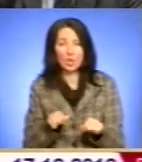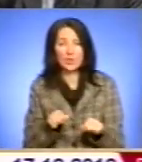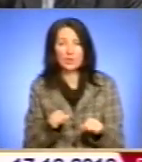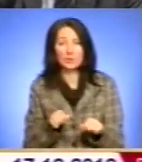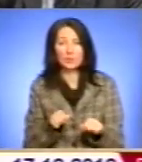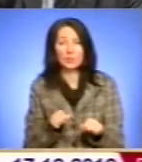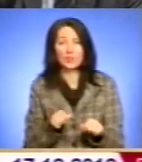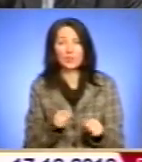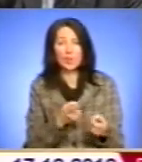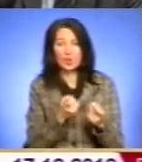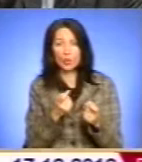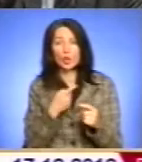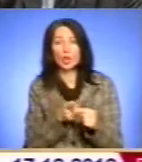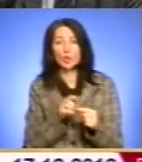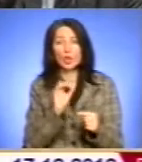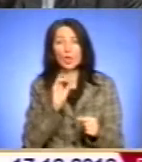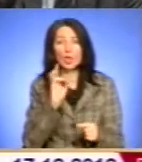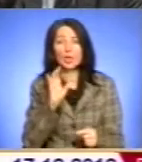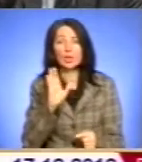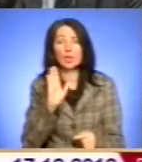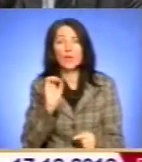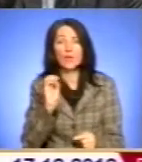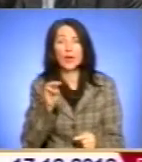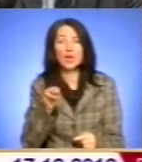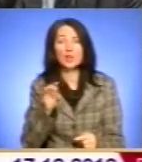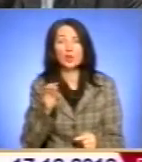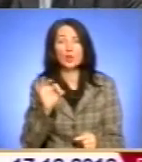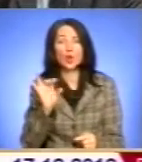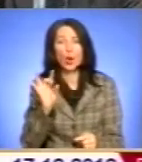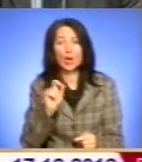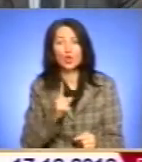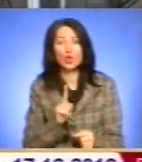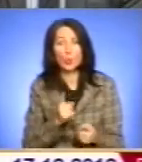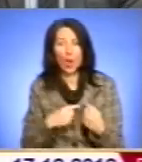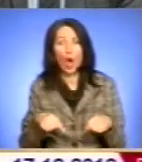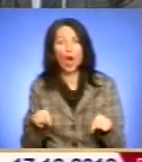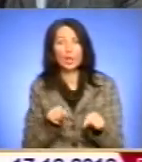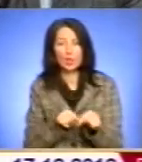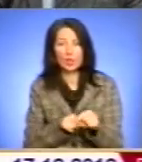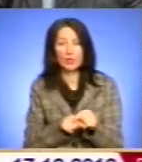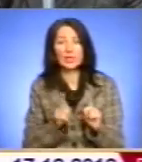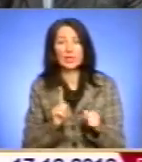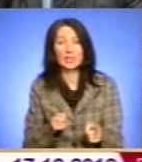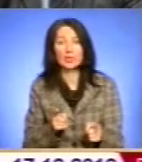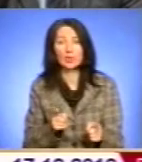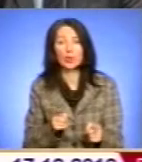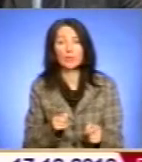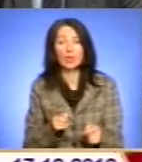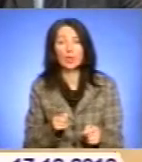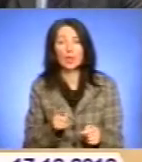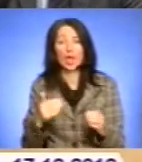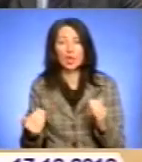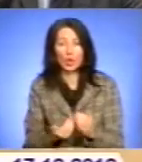можливість затягнути сюди інвестора для того, щоб власне зорганізовувати дійсно неділі, організовувати